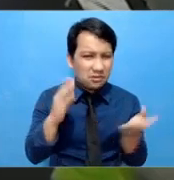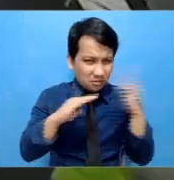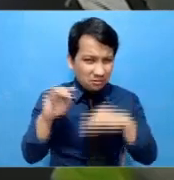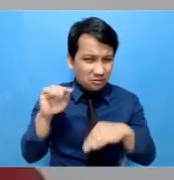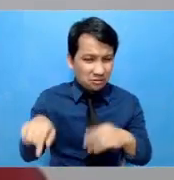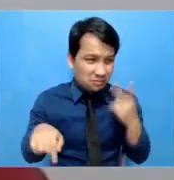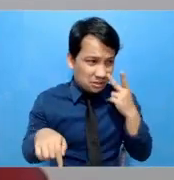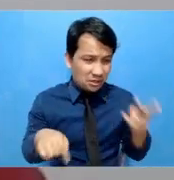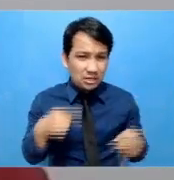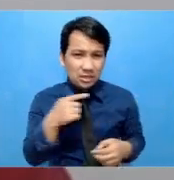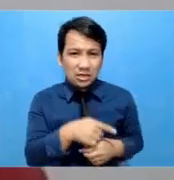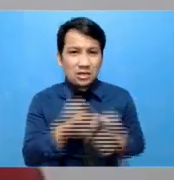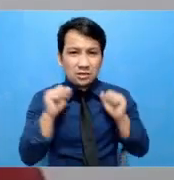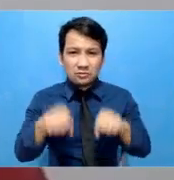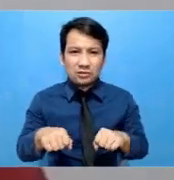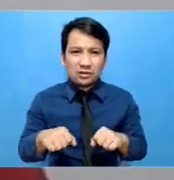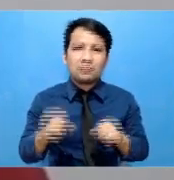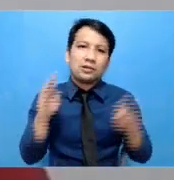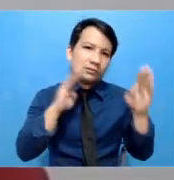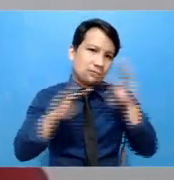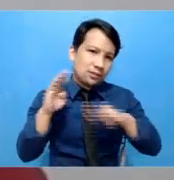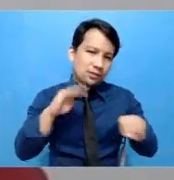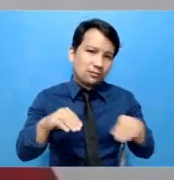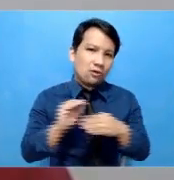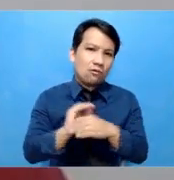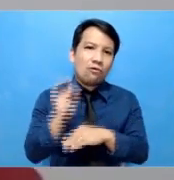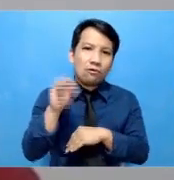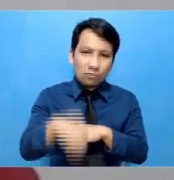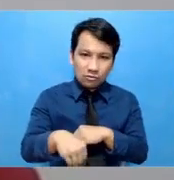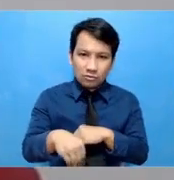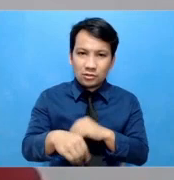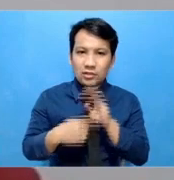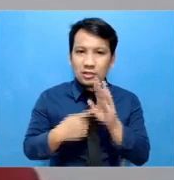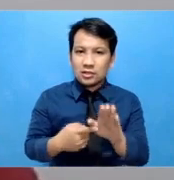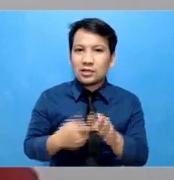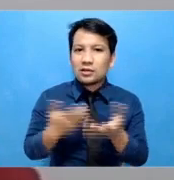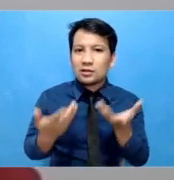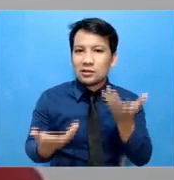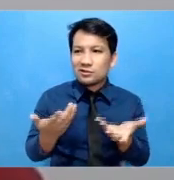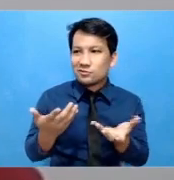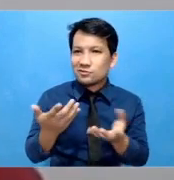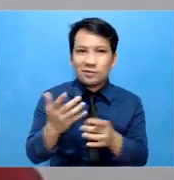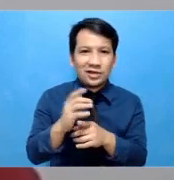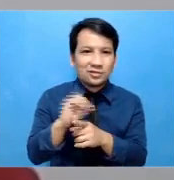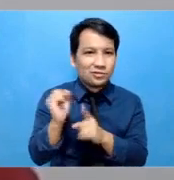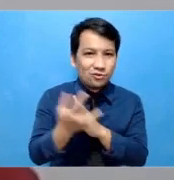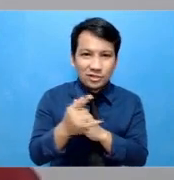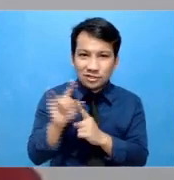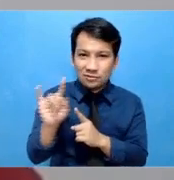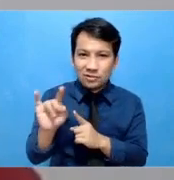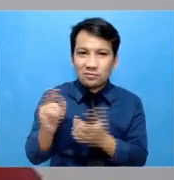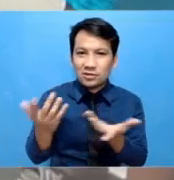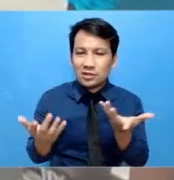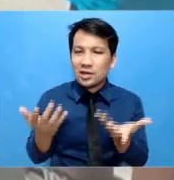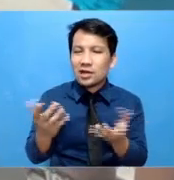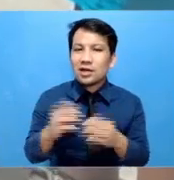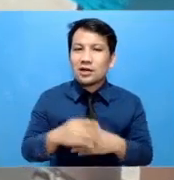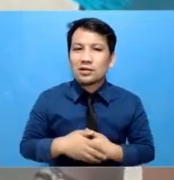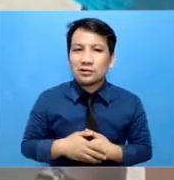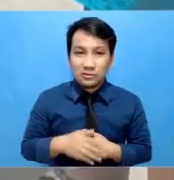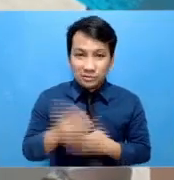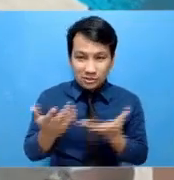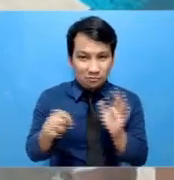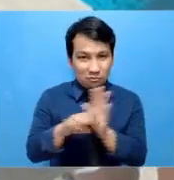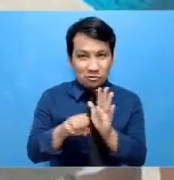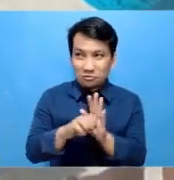ko, baka magkagulo, ma-overload yung... ma-overload yung ating yung Facebook